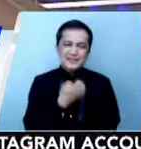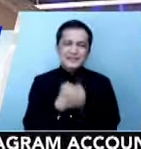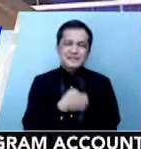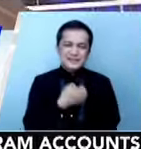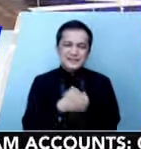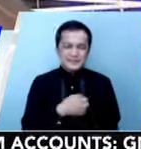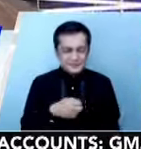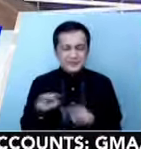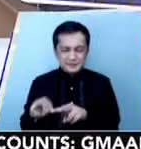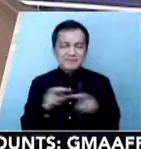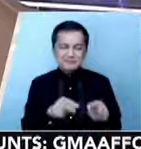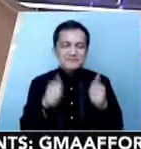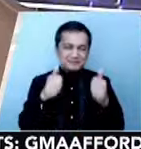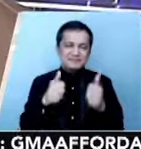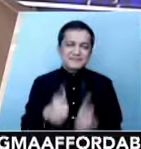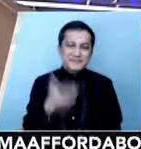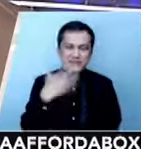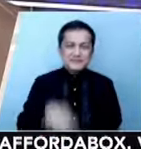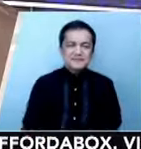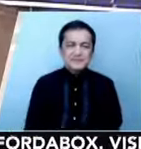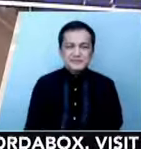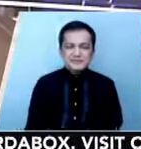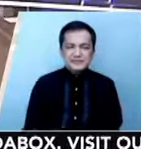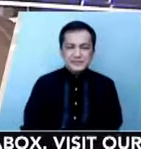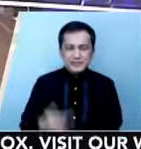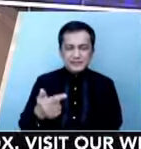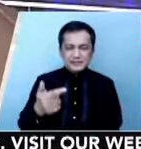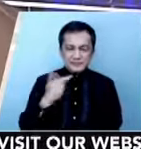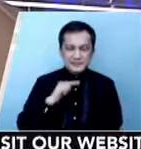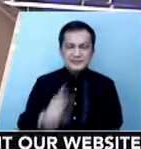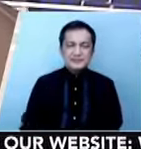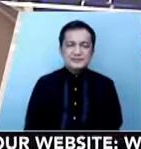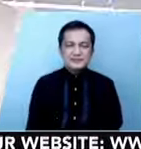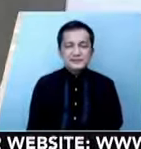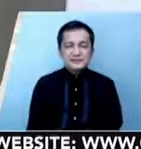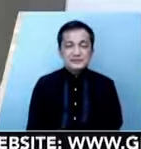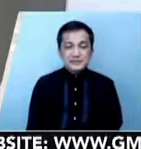talaga. Nelson Canlas, updated sa Showbiz Happenings!